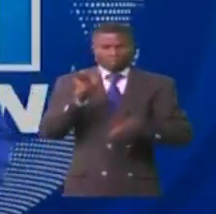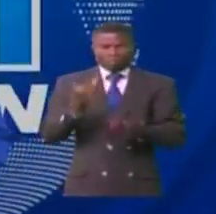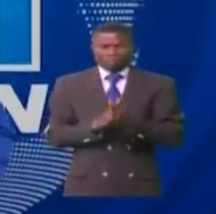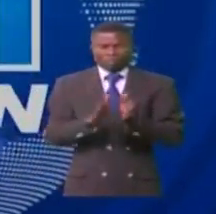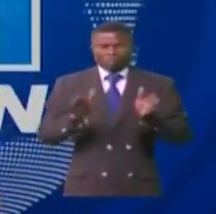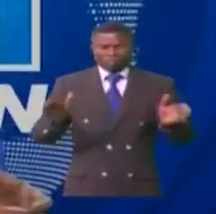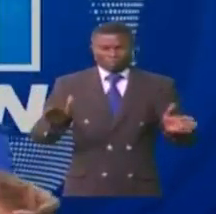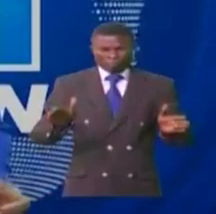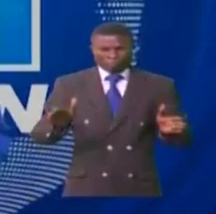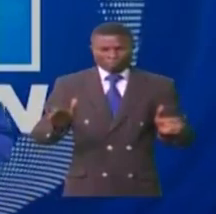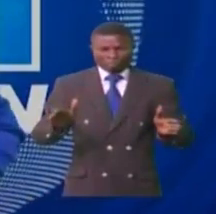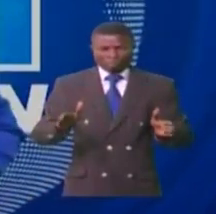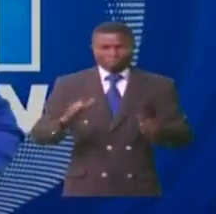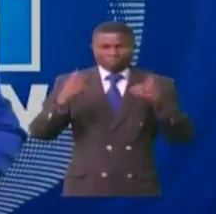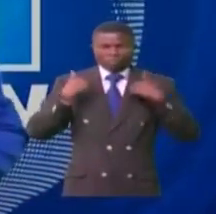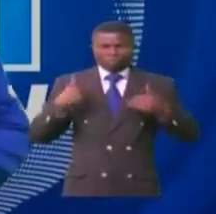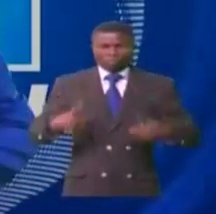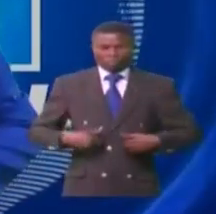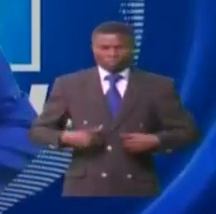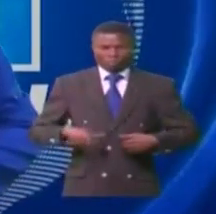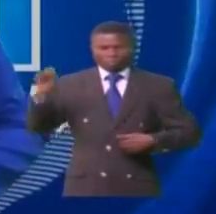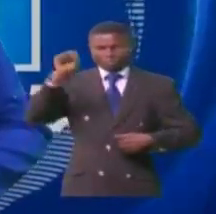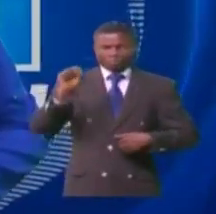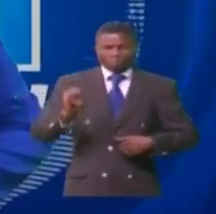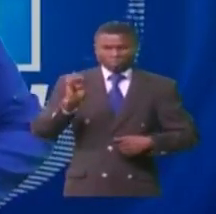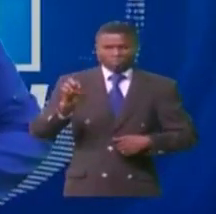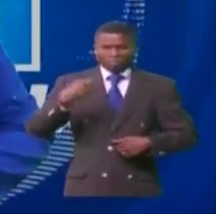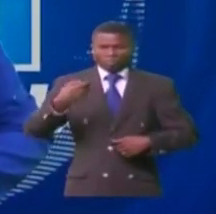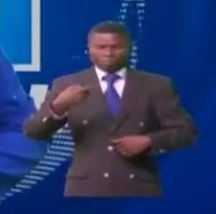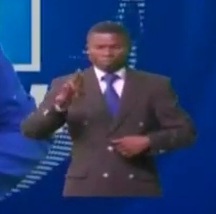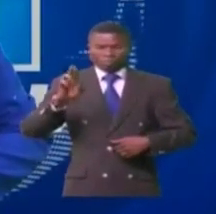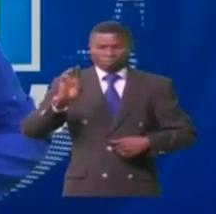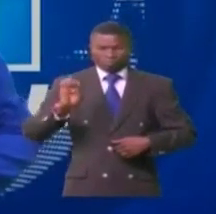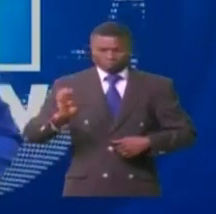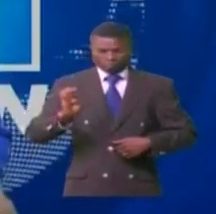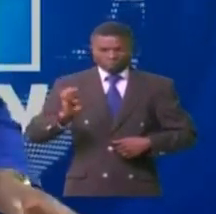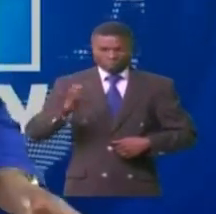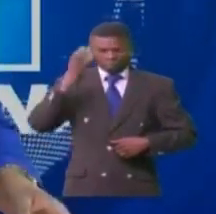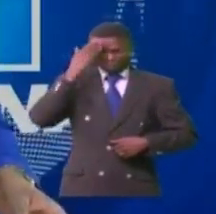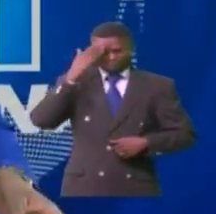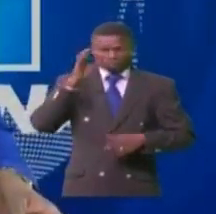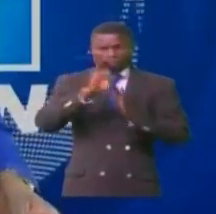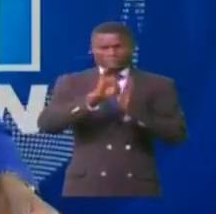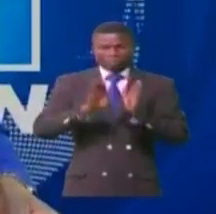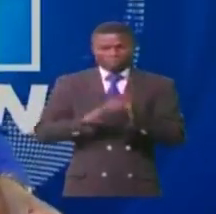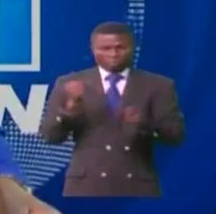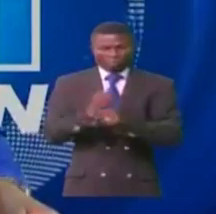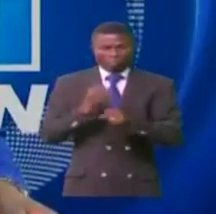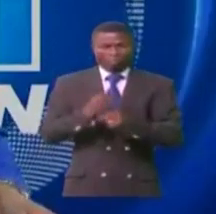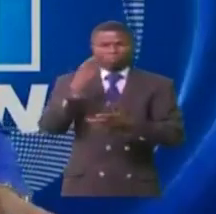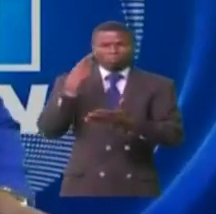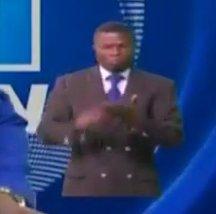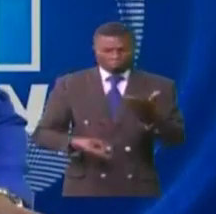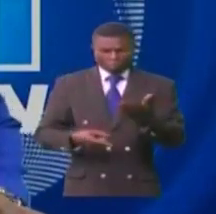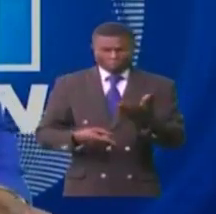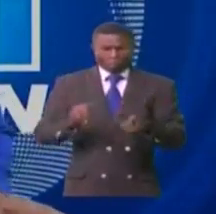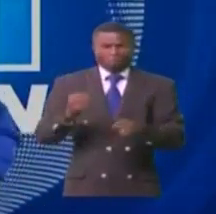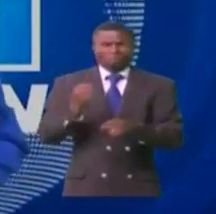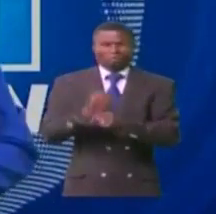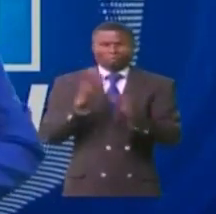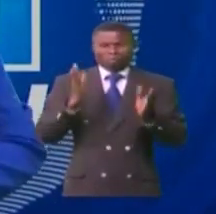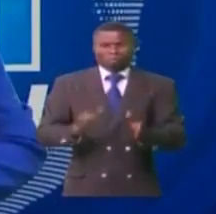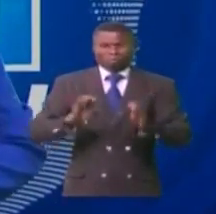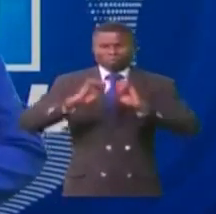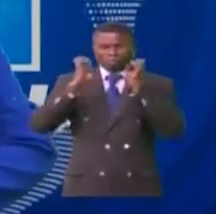général à la santé. Serge Mabé a voulu s'enquérir des conditions de travail dans lesquelles évoluent les agents